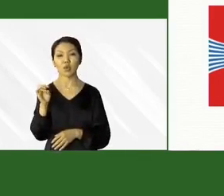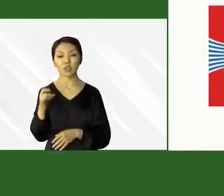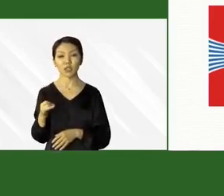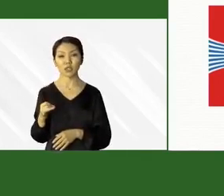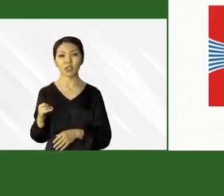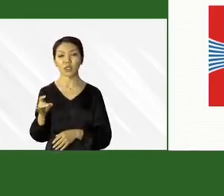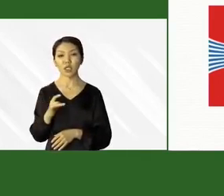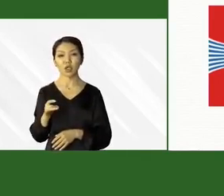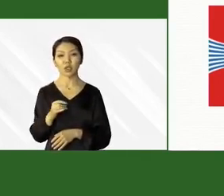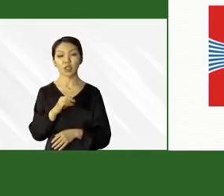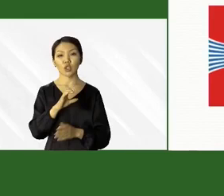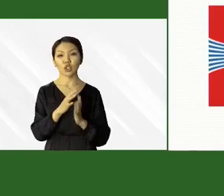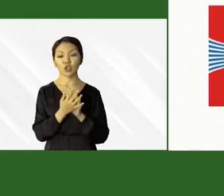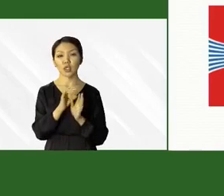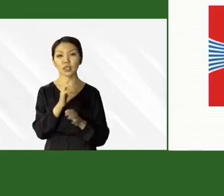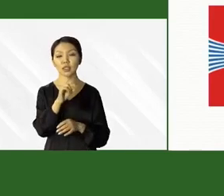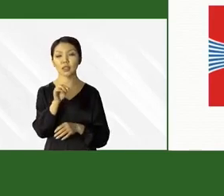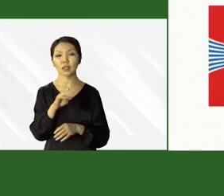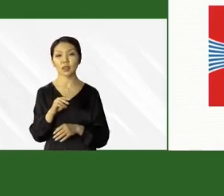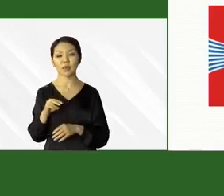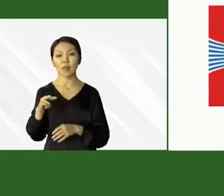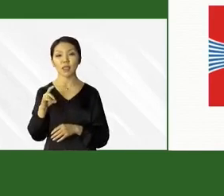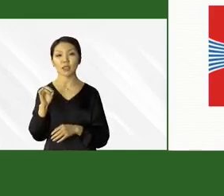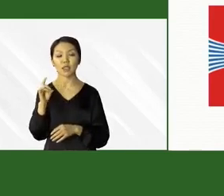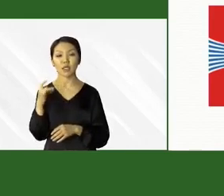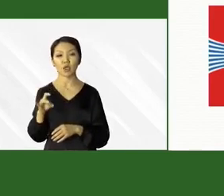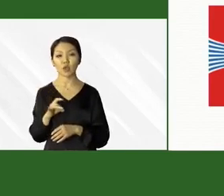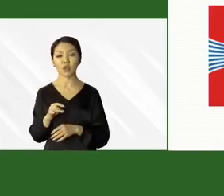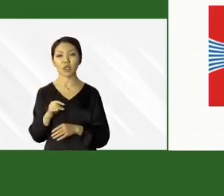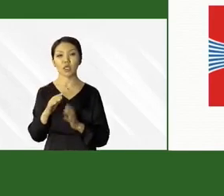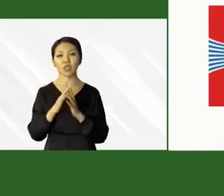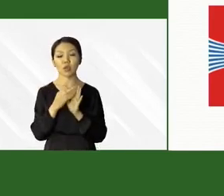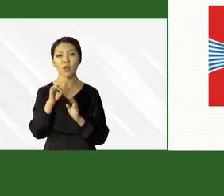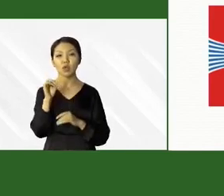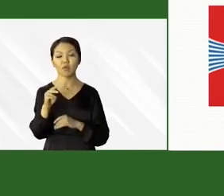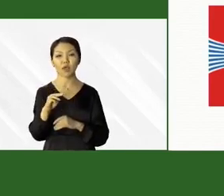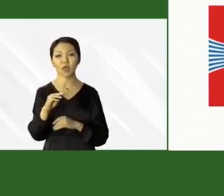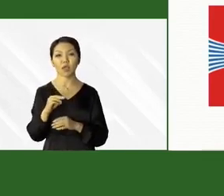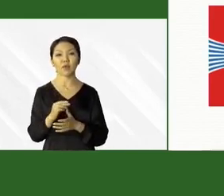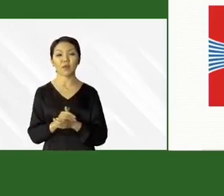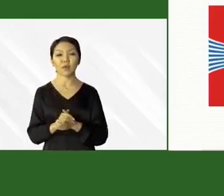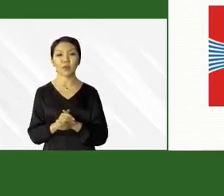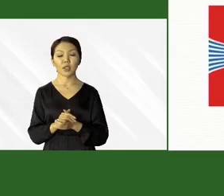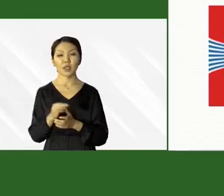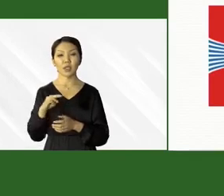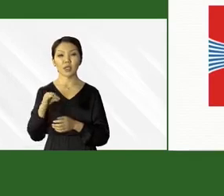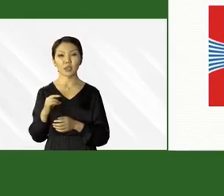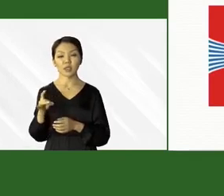Кызыл-Адыр, Манасский район, село Покровка, Талаский район, село Манас.